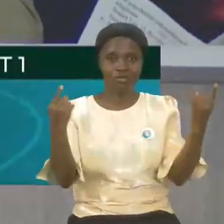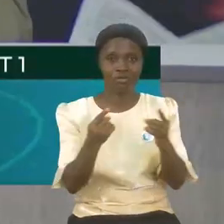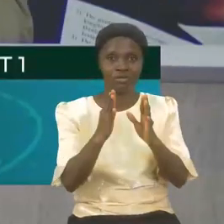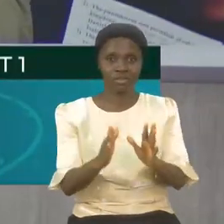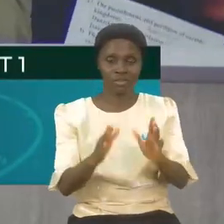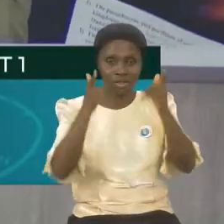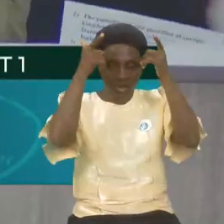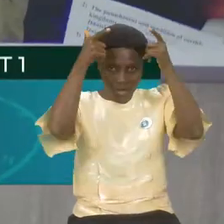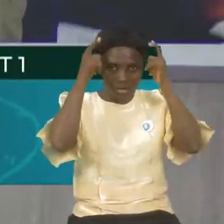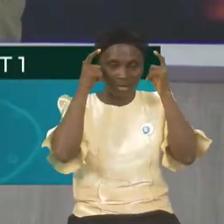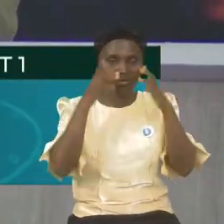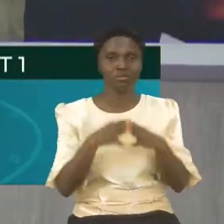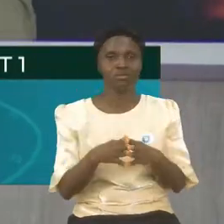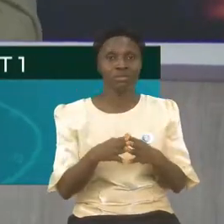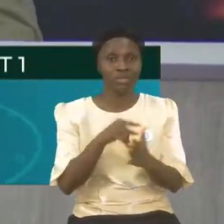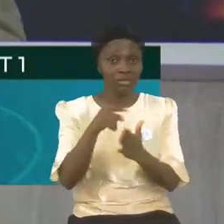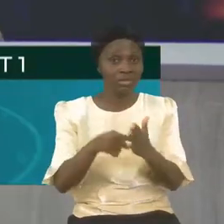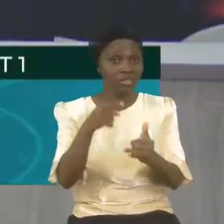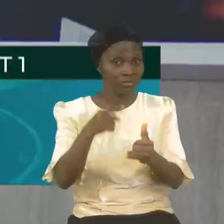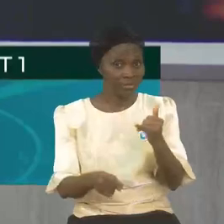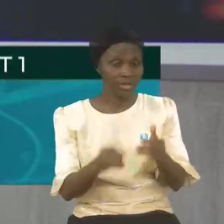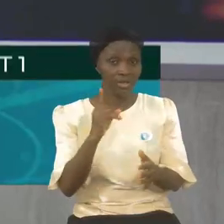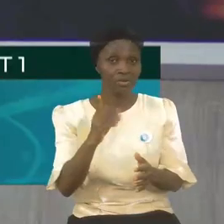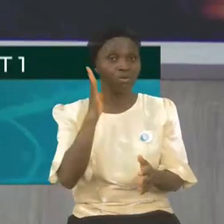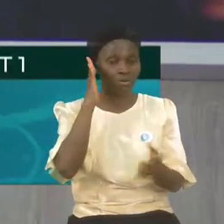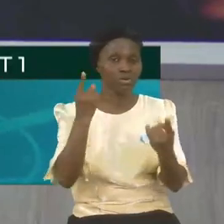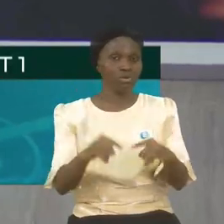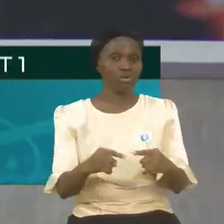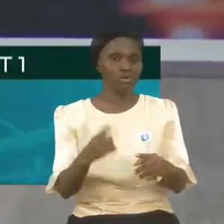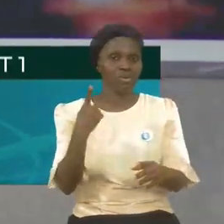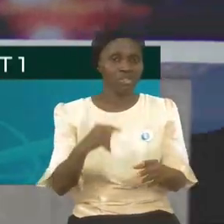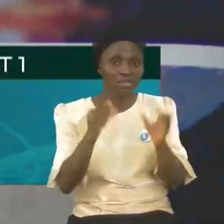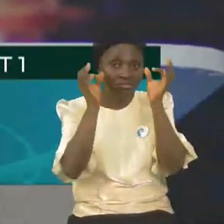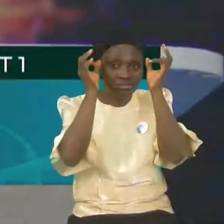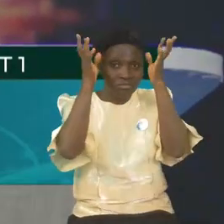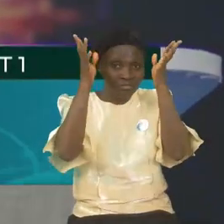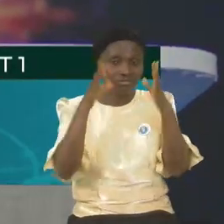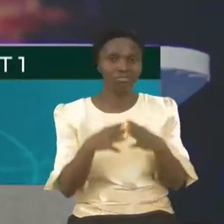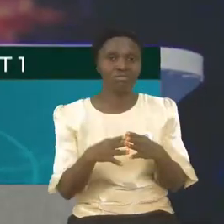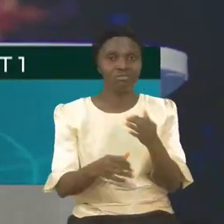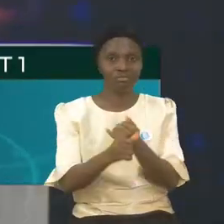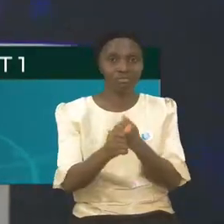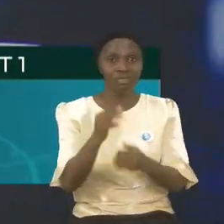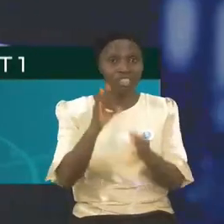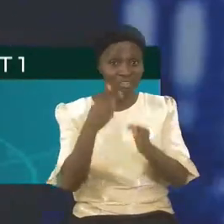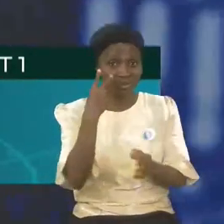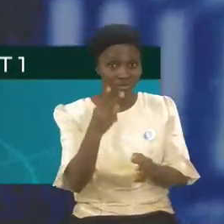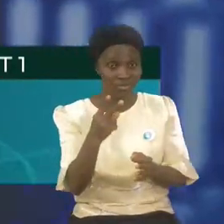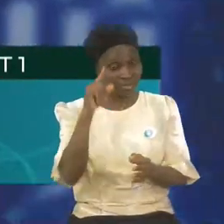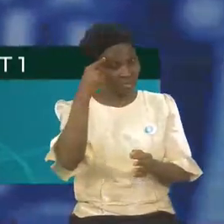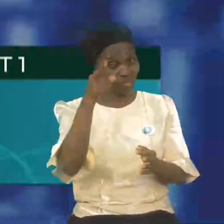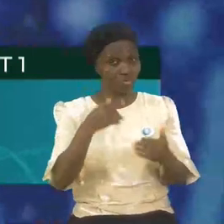étrangère des couronnes des nations oui ce dernier viendra la